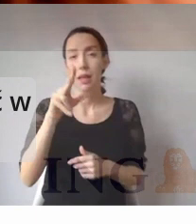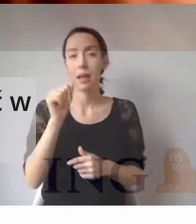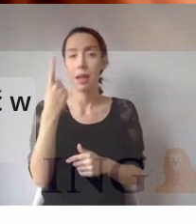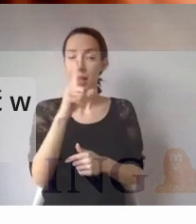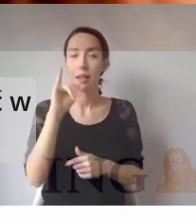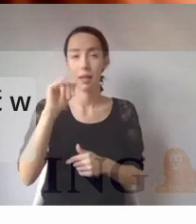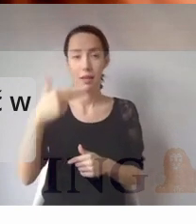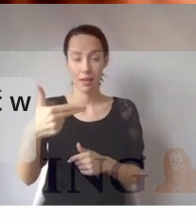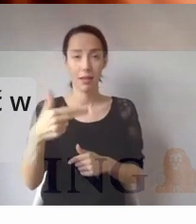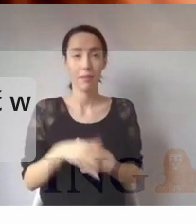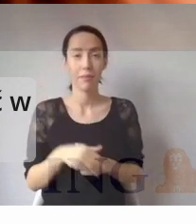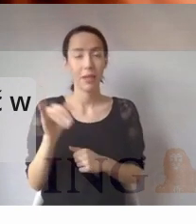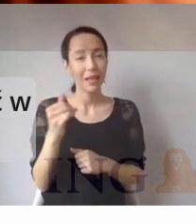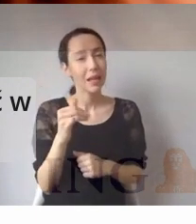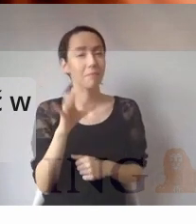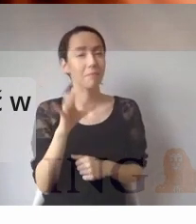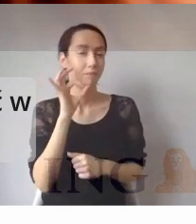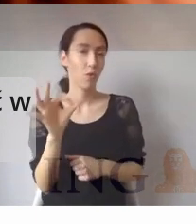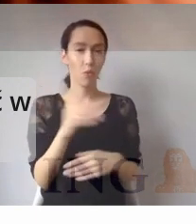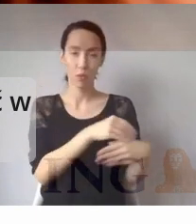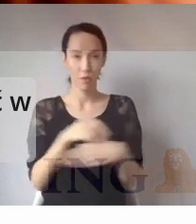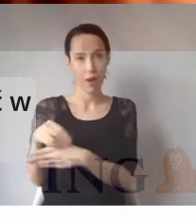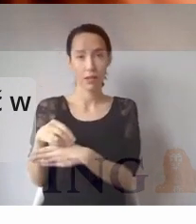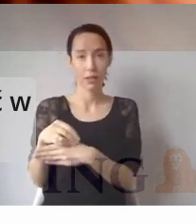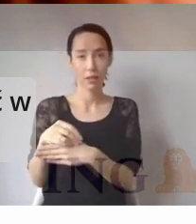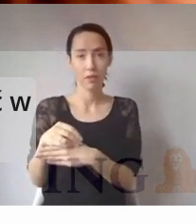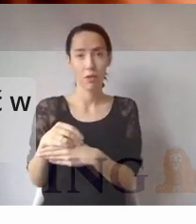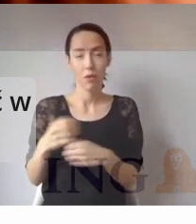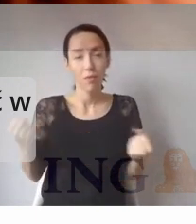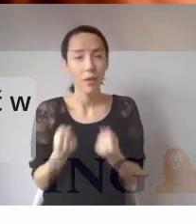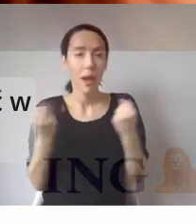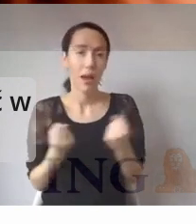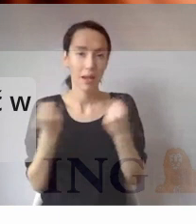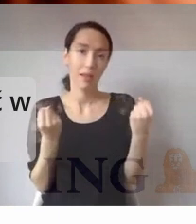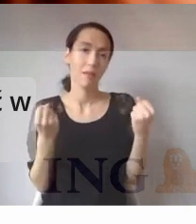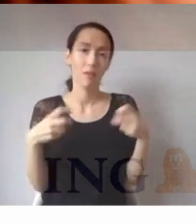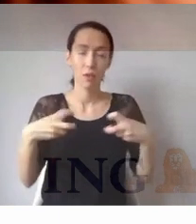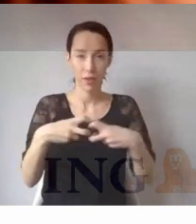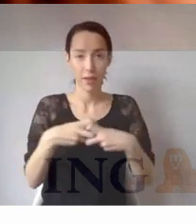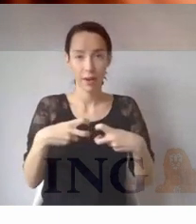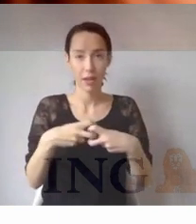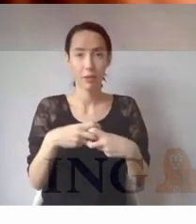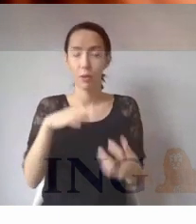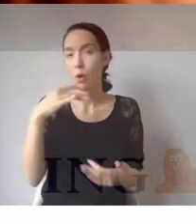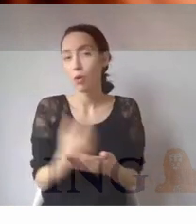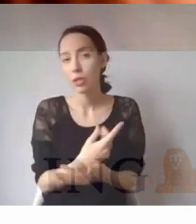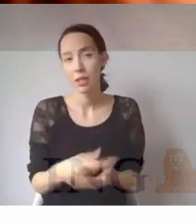najlepiej prowadzić swoją aktywność w sieci, żeby po prostu to było z korzyścią dla nas.